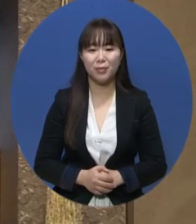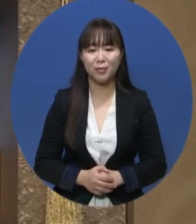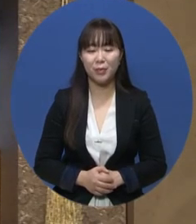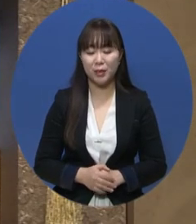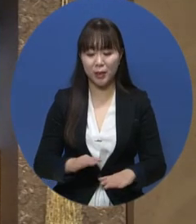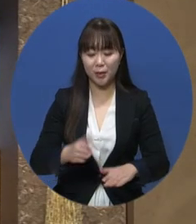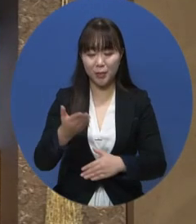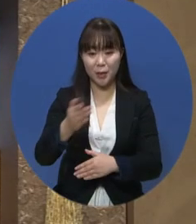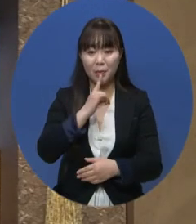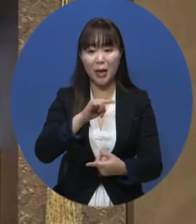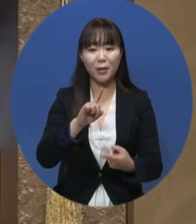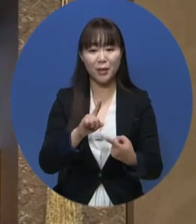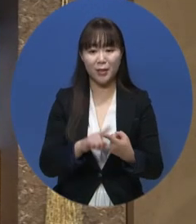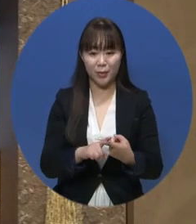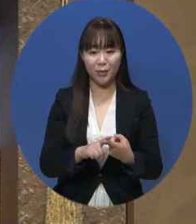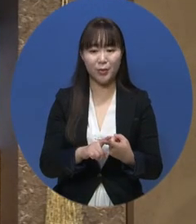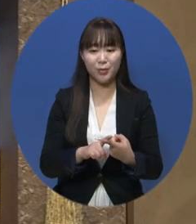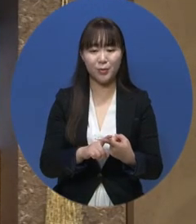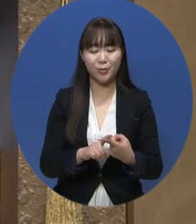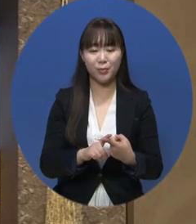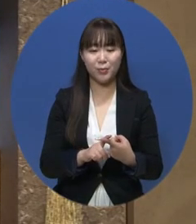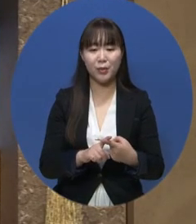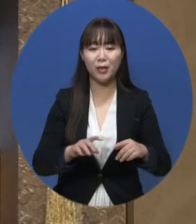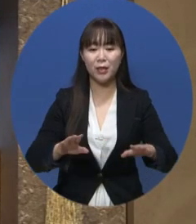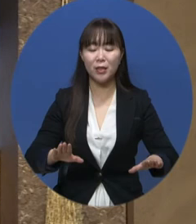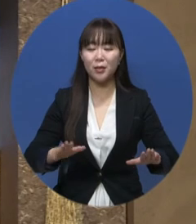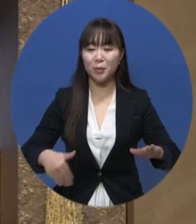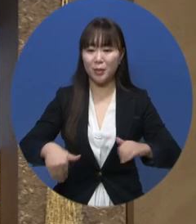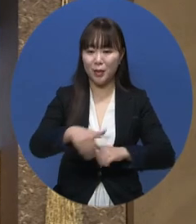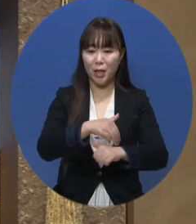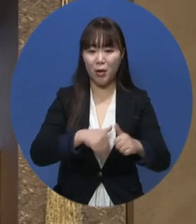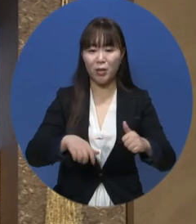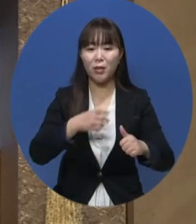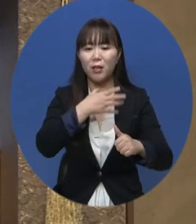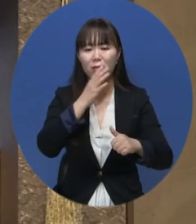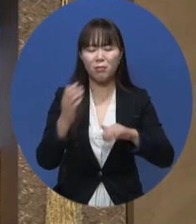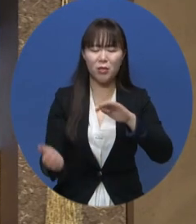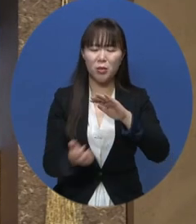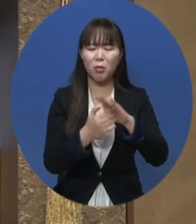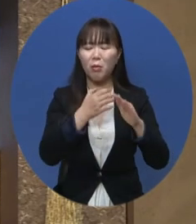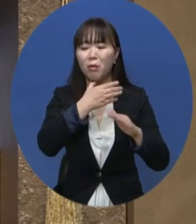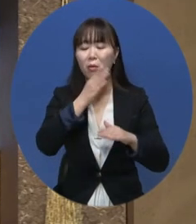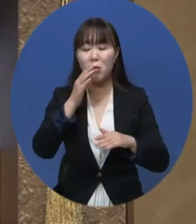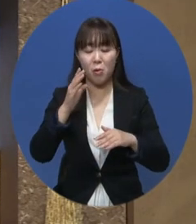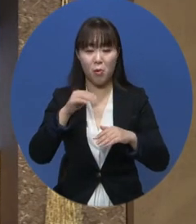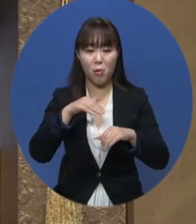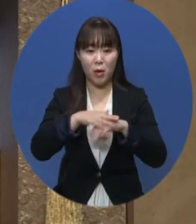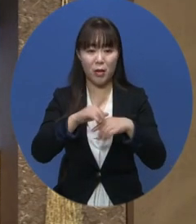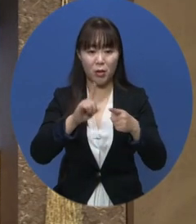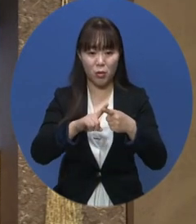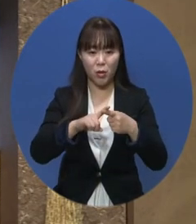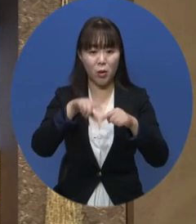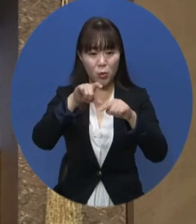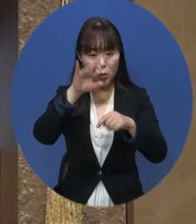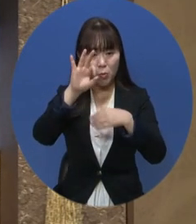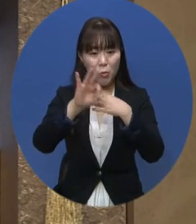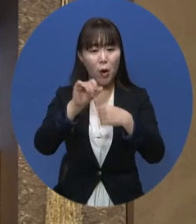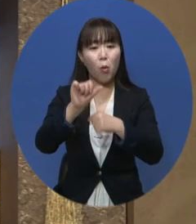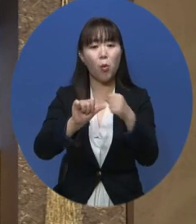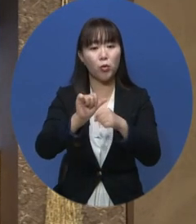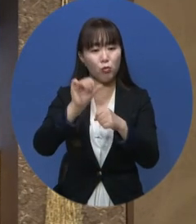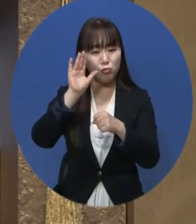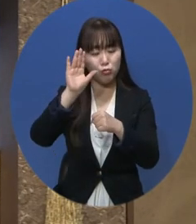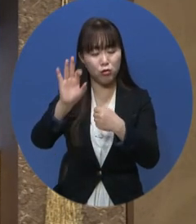사회자님께서 말씀하신 대로 예. 지금 그 현상은 초고령화 현상은 네. 통계적으로는 5년 후면